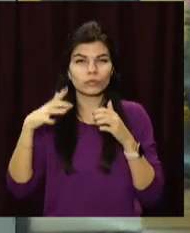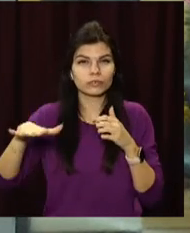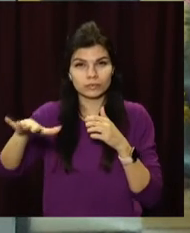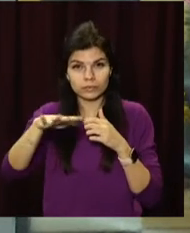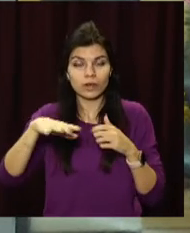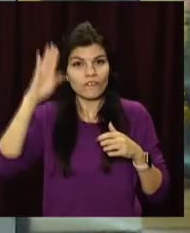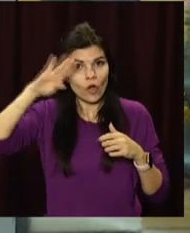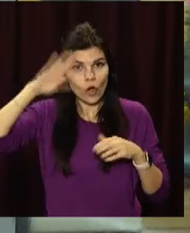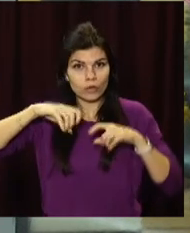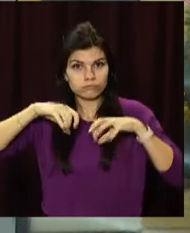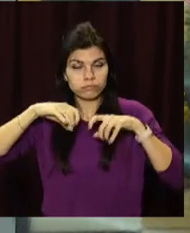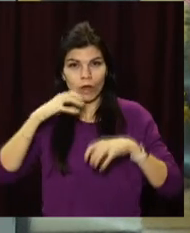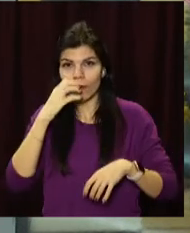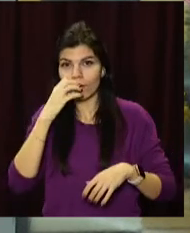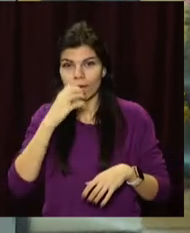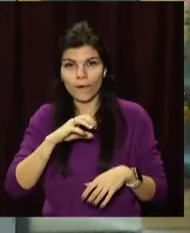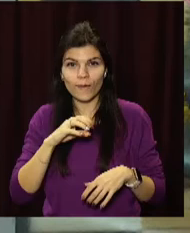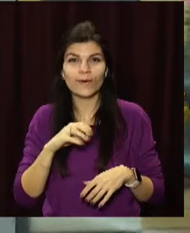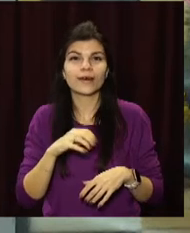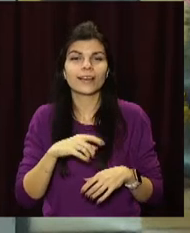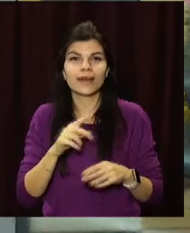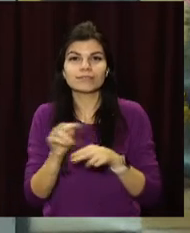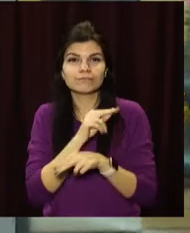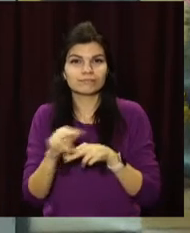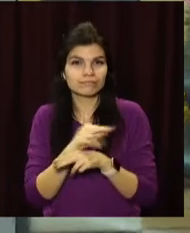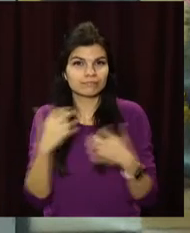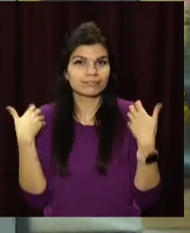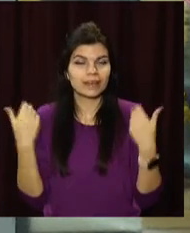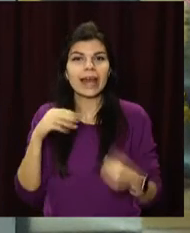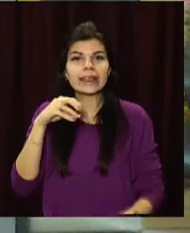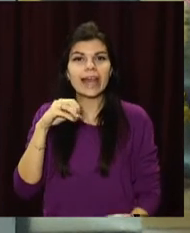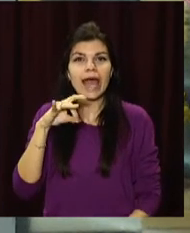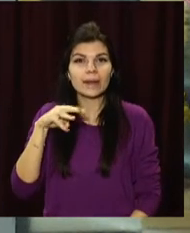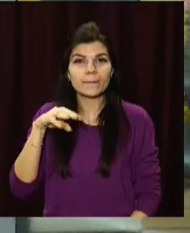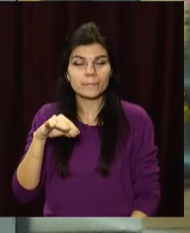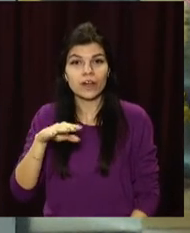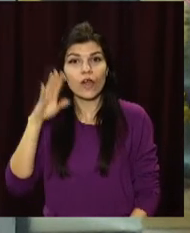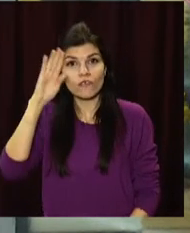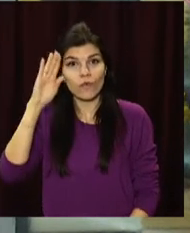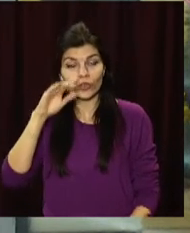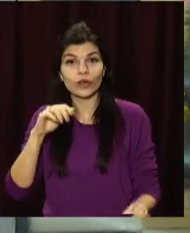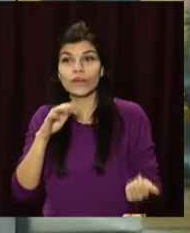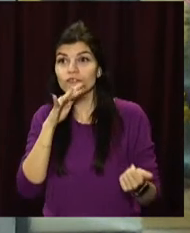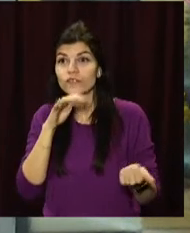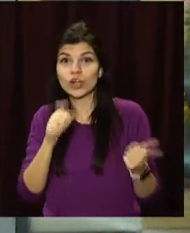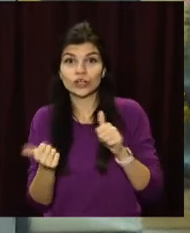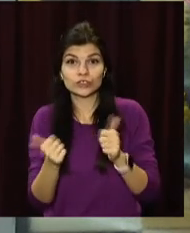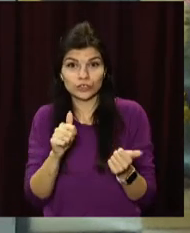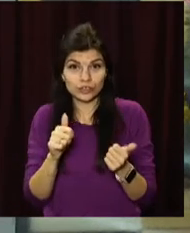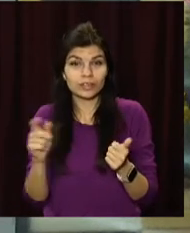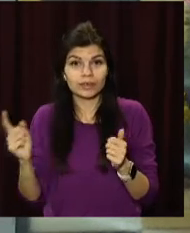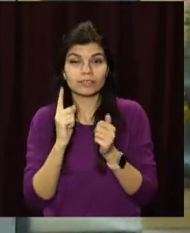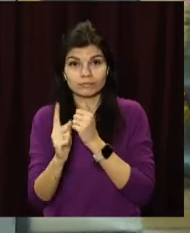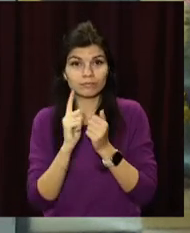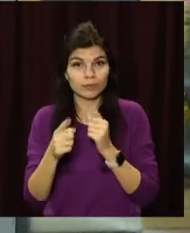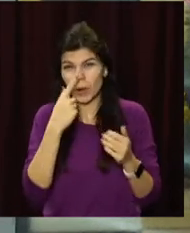селі Стрілковому працює цілющий комплекс під назвою «Арабатські терми». На водохрещу у теплі води джерела пірнула